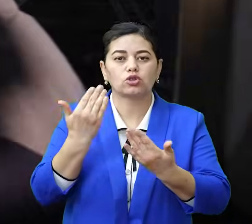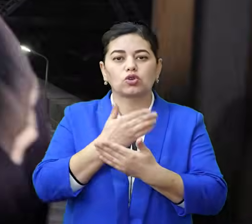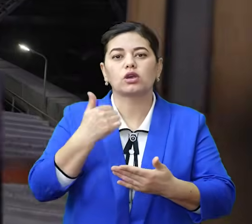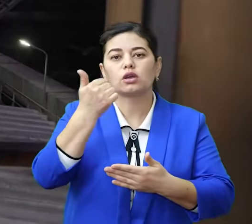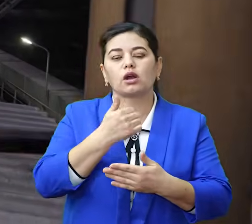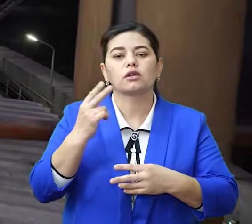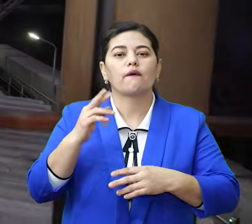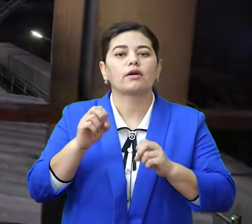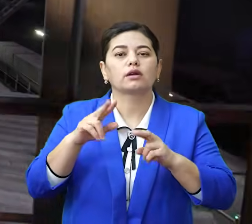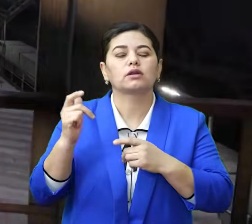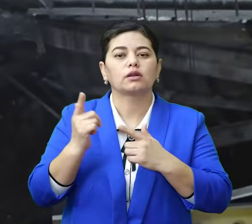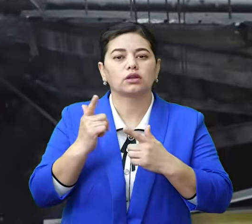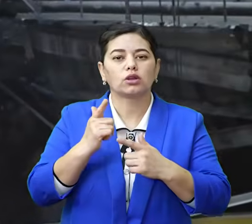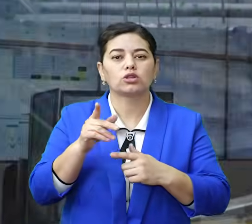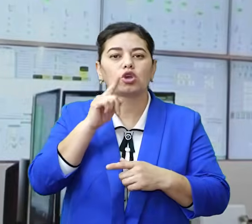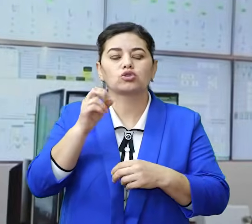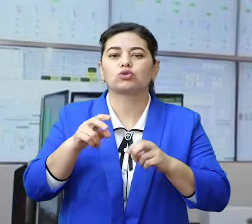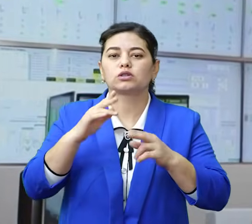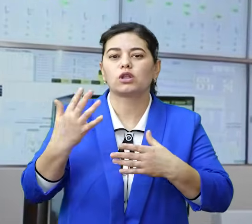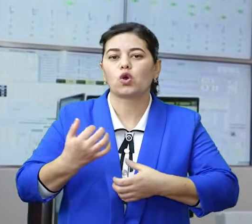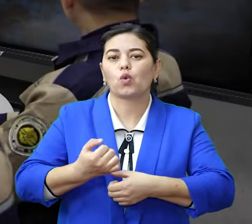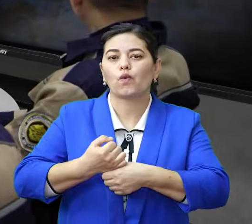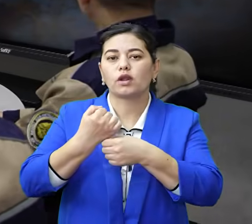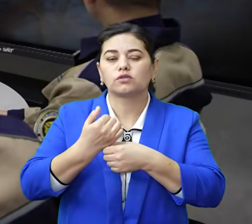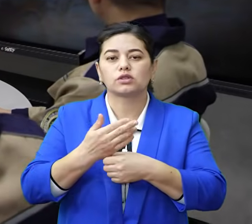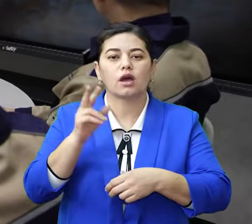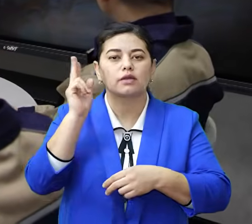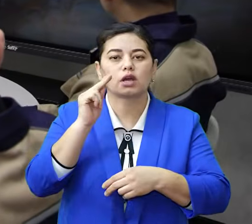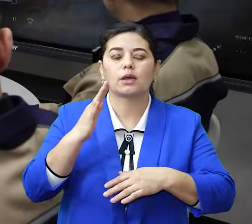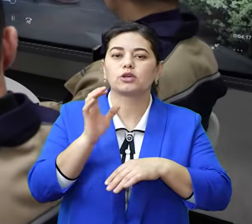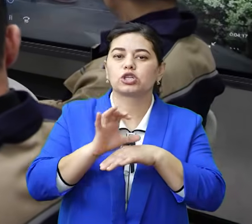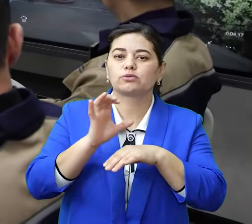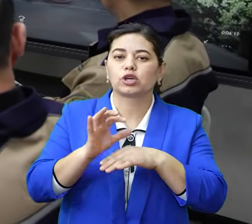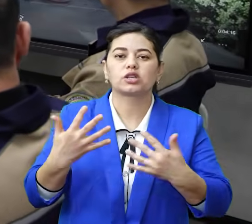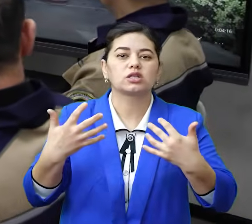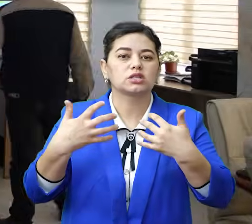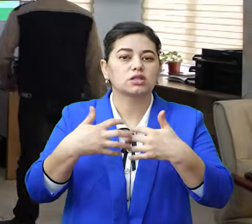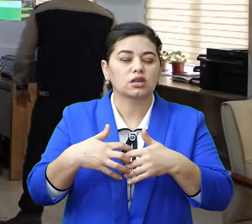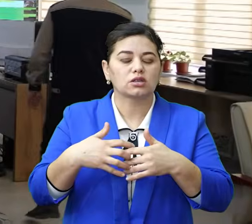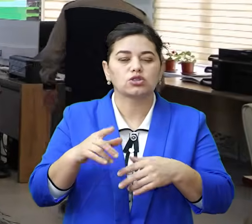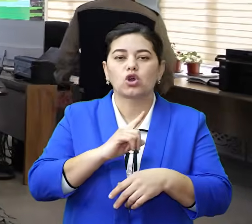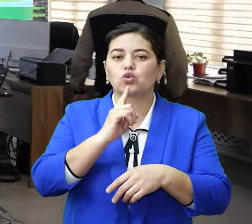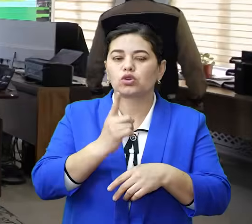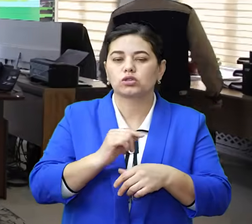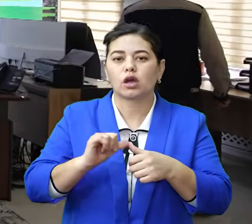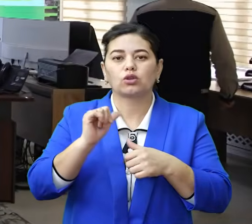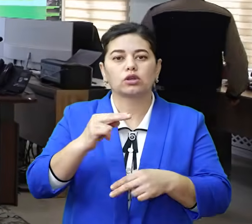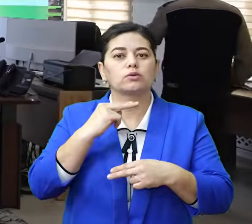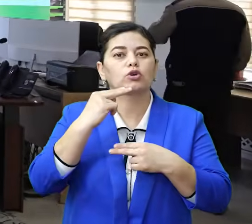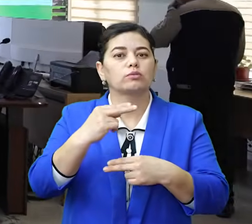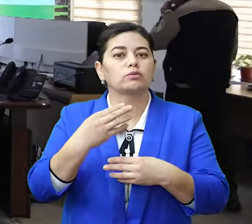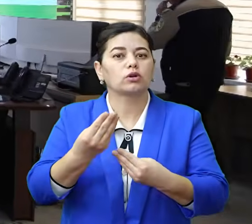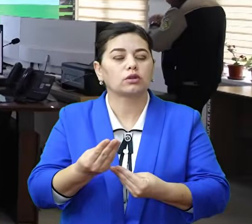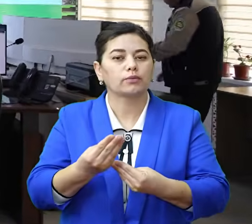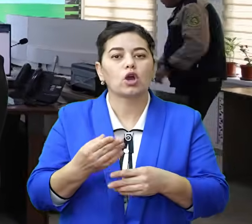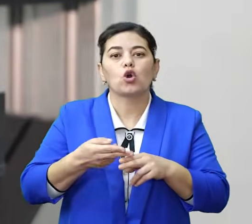yillarda kadrlar tayyorlash, yosh mutaxassislarni qo'llab-quvvatlash, ta'lim va ishlab chiqarish integratsiyasini kuchaytirishga alohida e'tibor